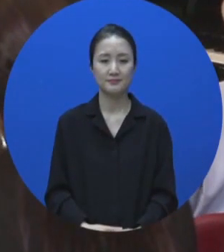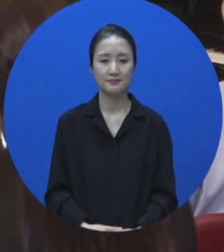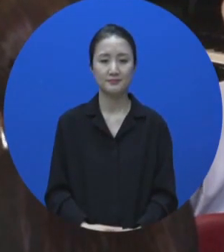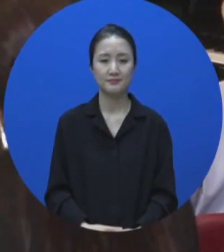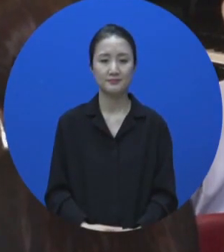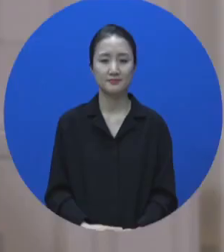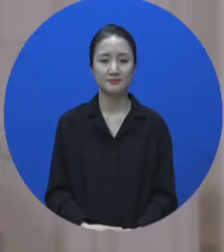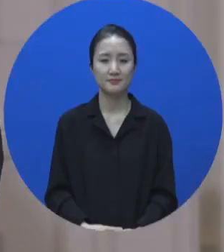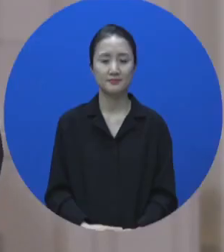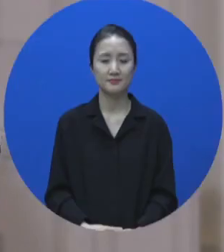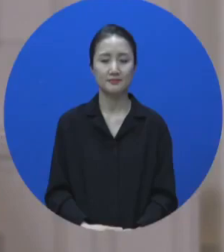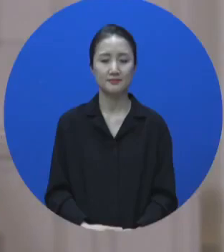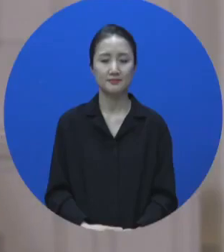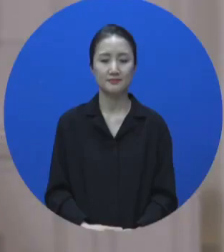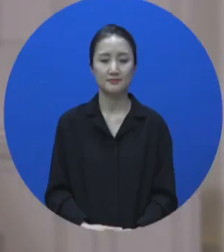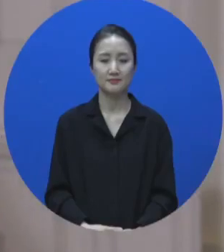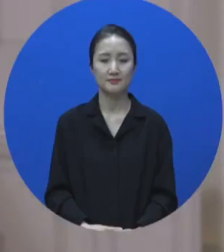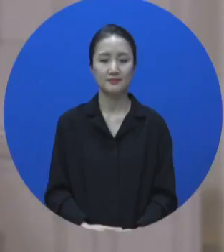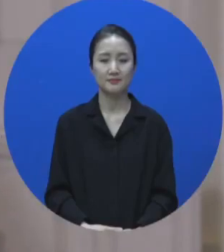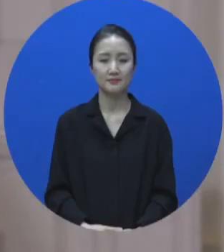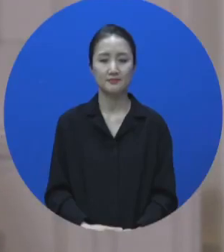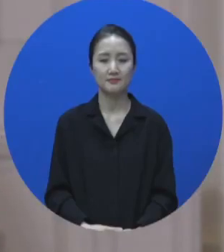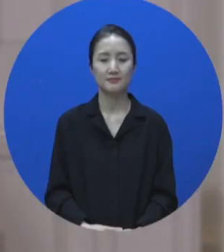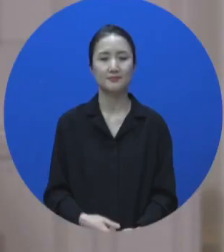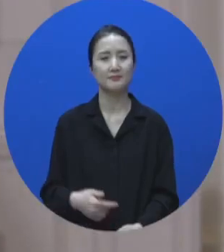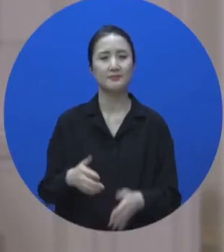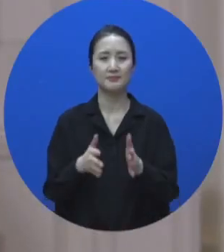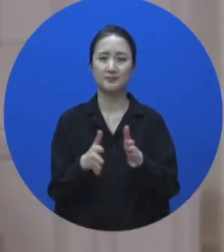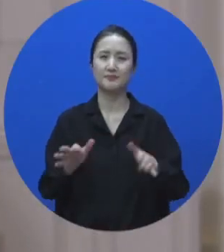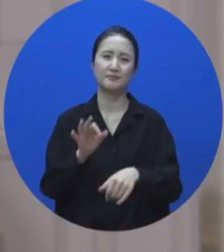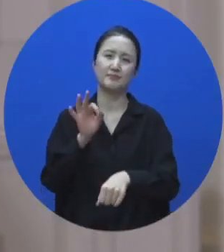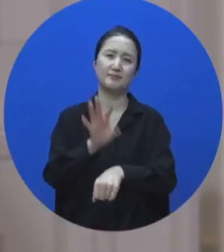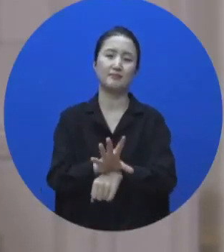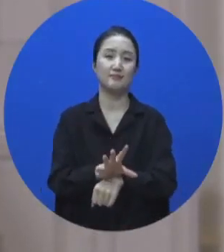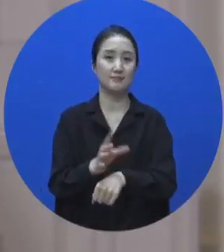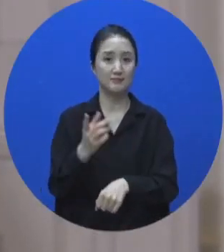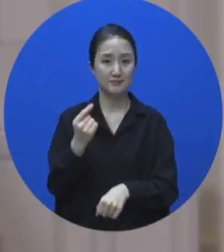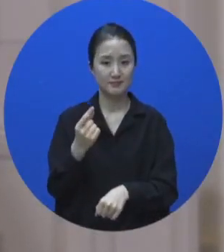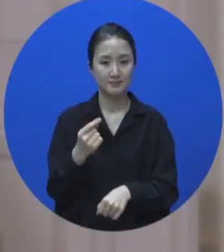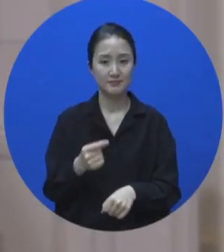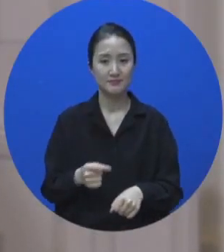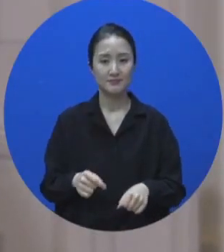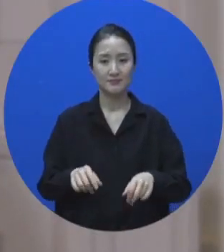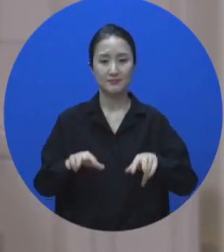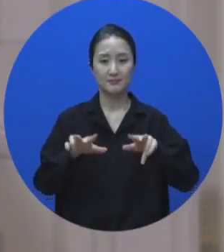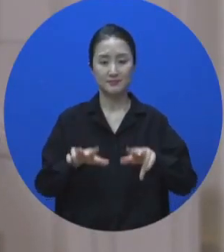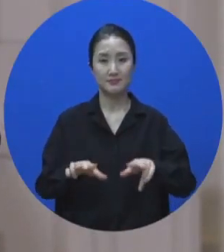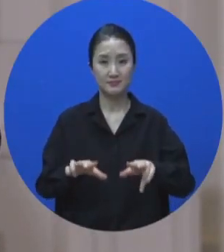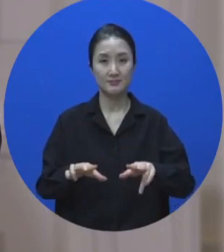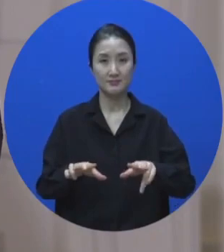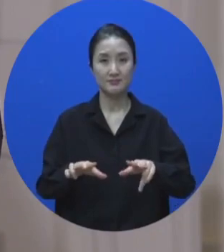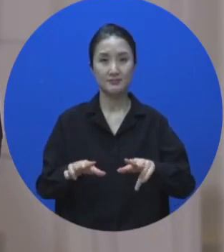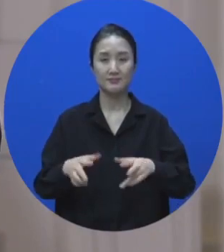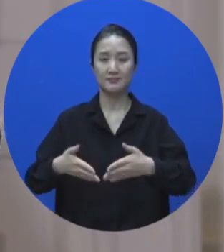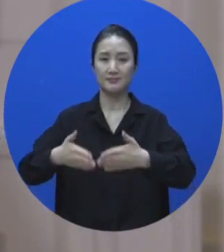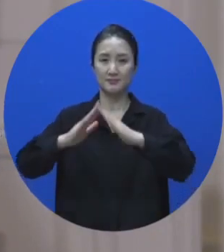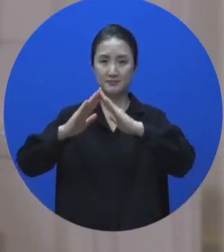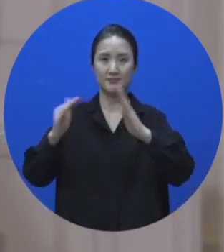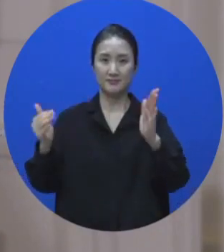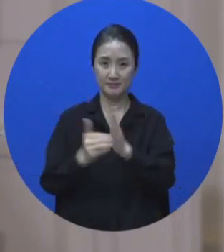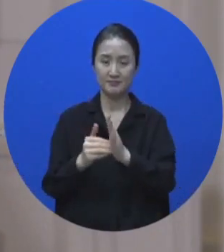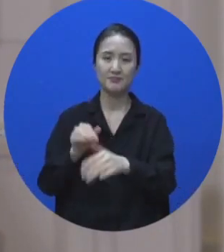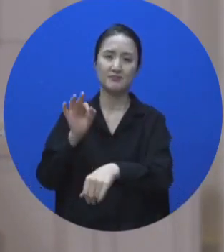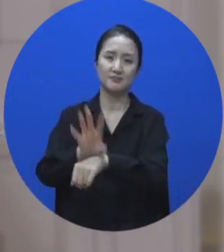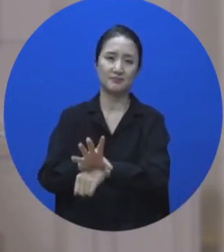방법은 차라리 1 2년차 아파트를 찾아 우리가 말하는 지금 지어져